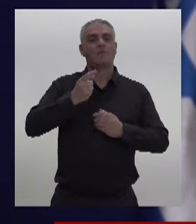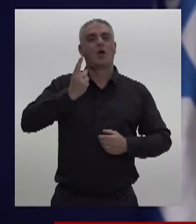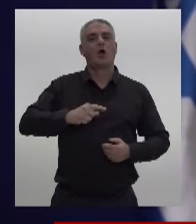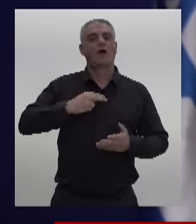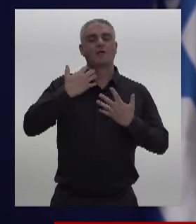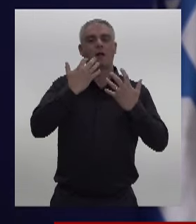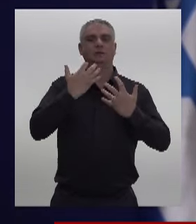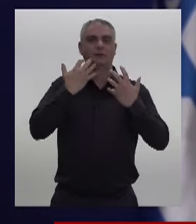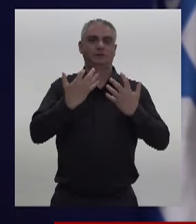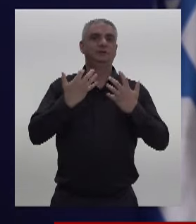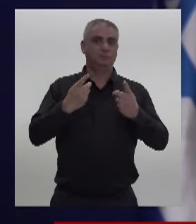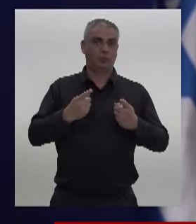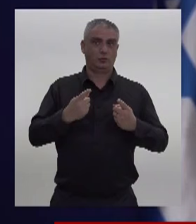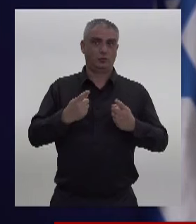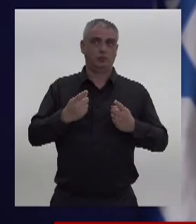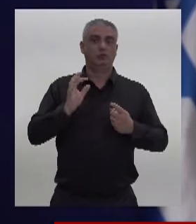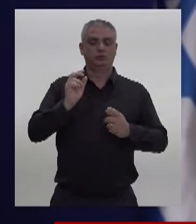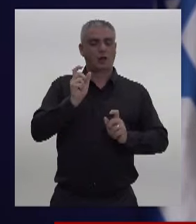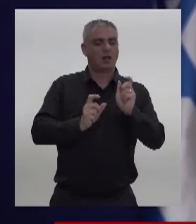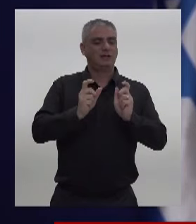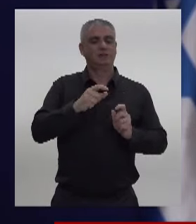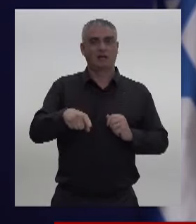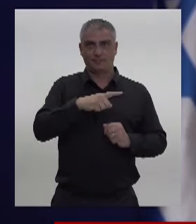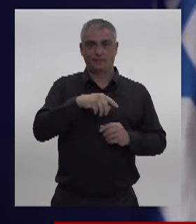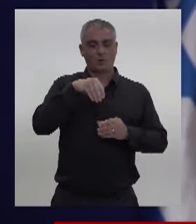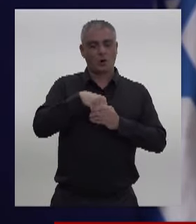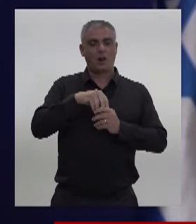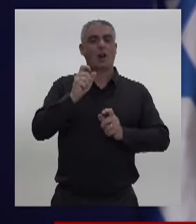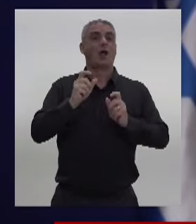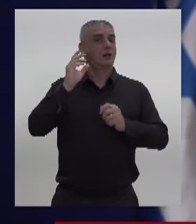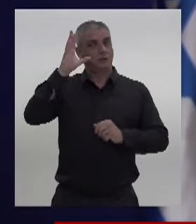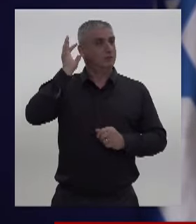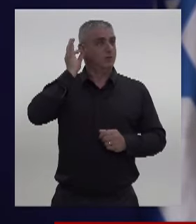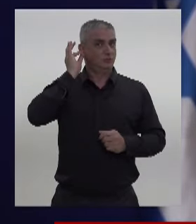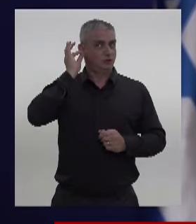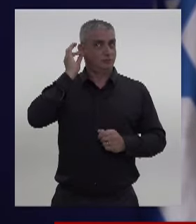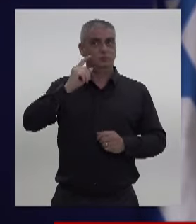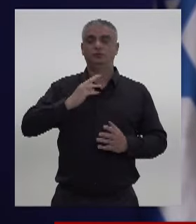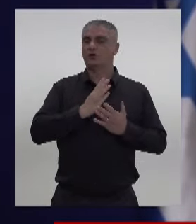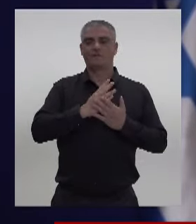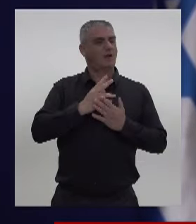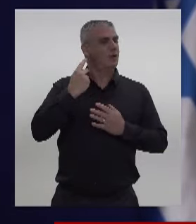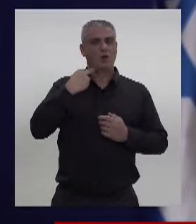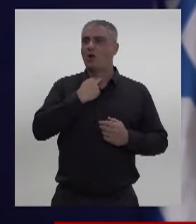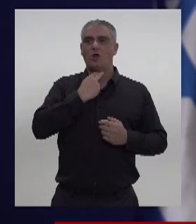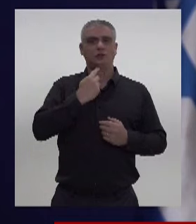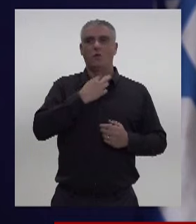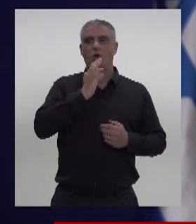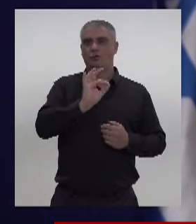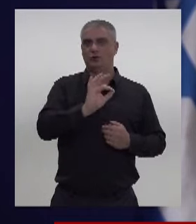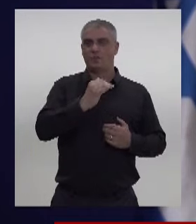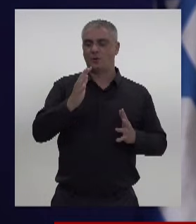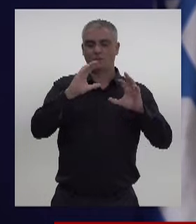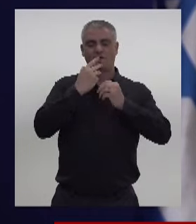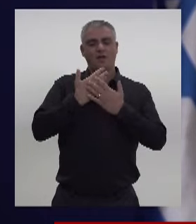לספר את הסיפור של האזרחים וביניהם גם אנשים שקולן כבר לא ישמע הערב